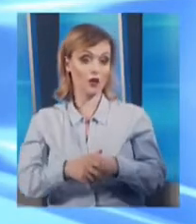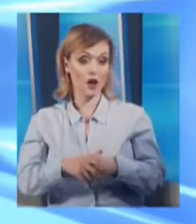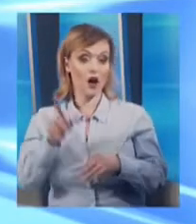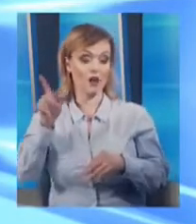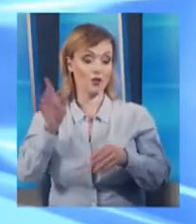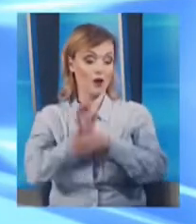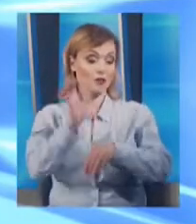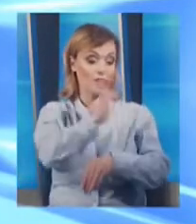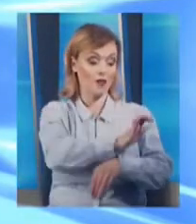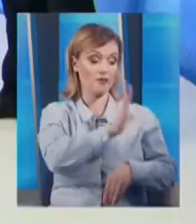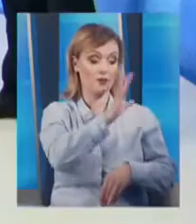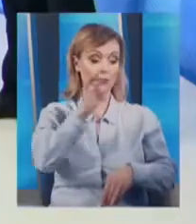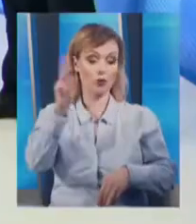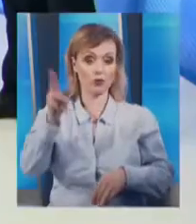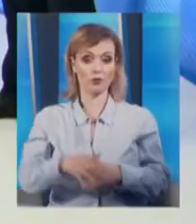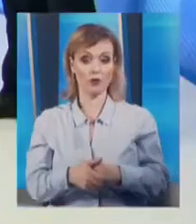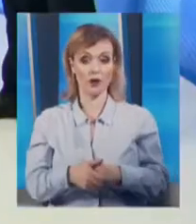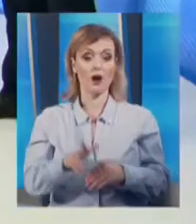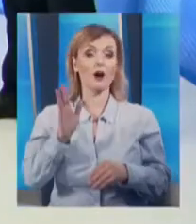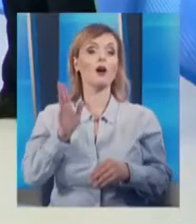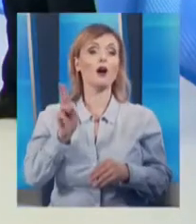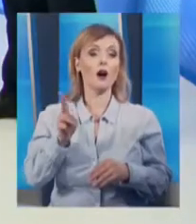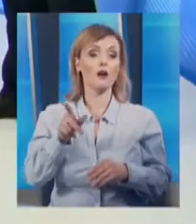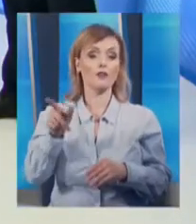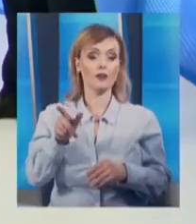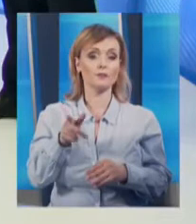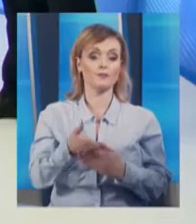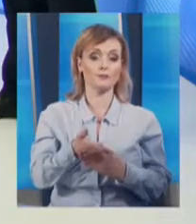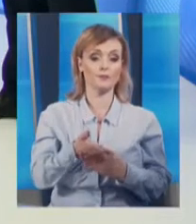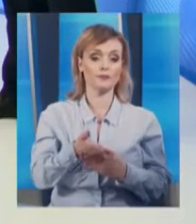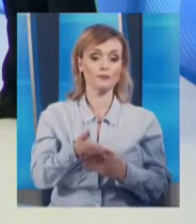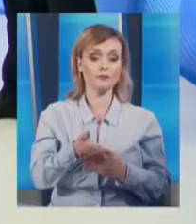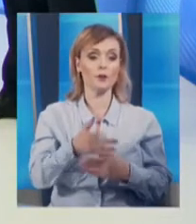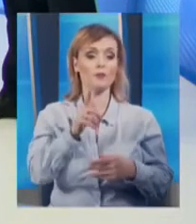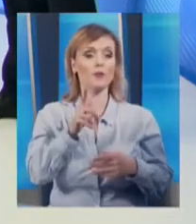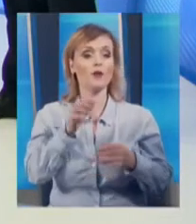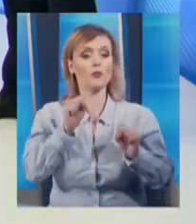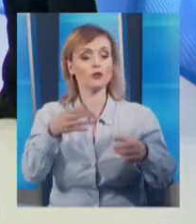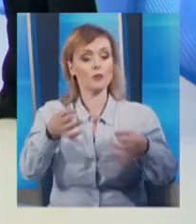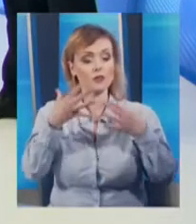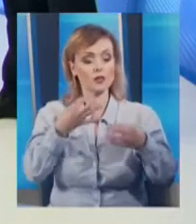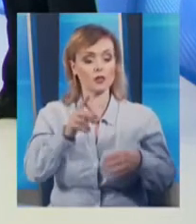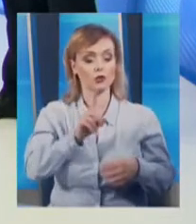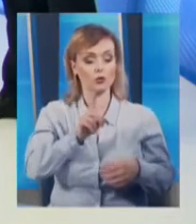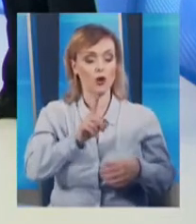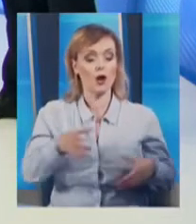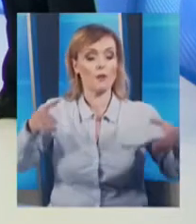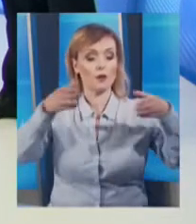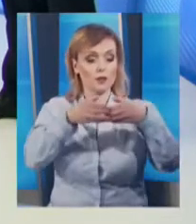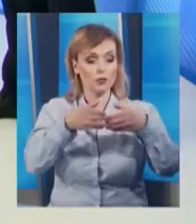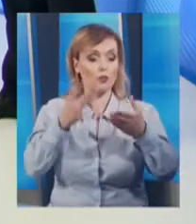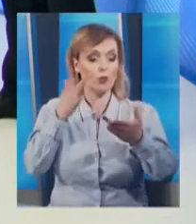Vlad Plahotniuc. Cum comentați dumneavoastră sprijinul pe care îl acordă Promoldova candidatului Maia Sandu și partea a